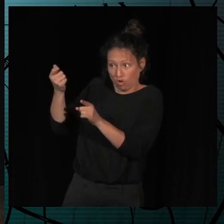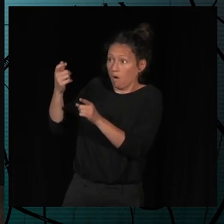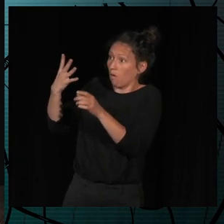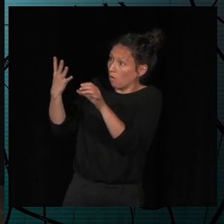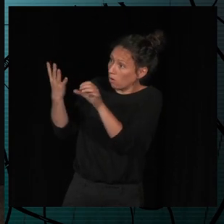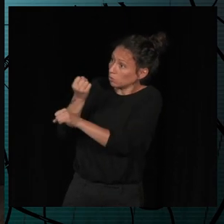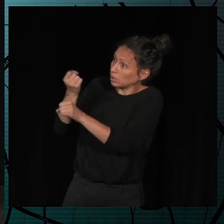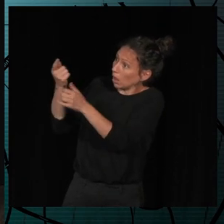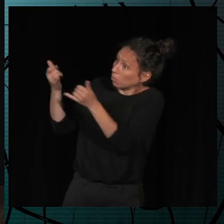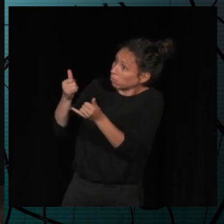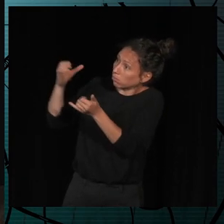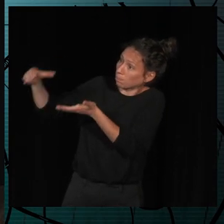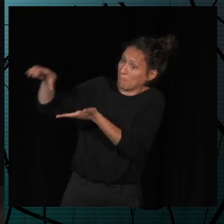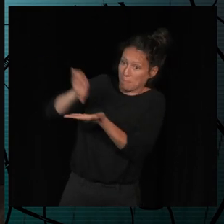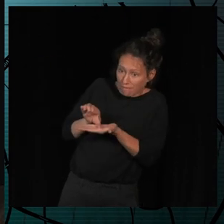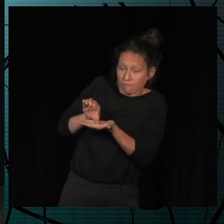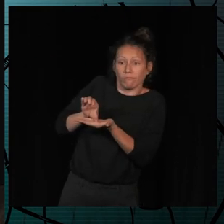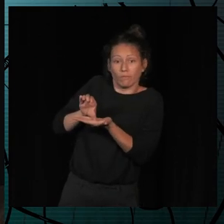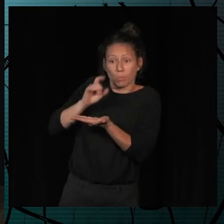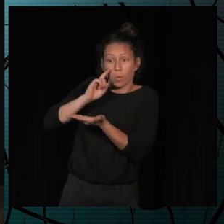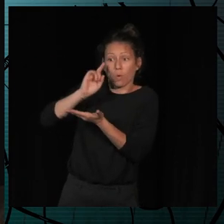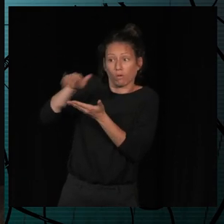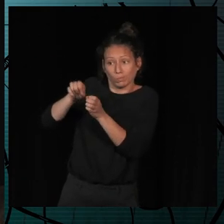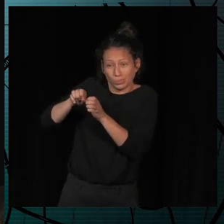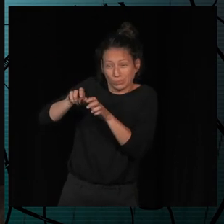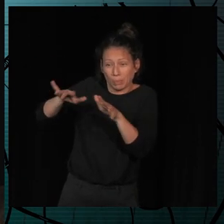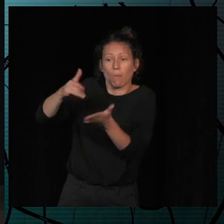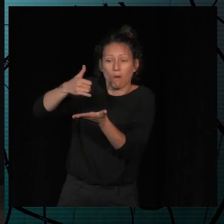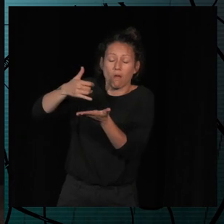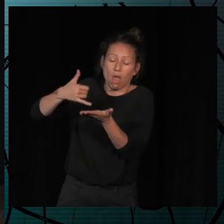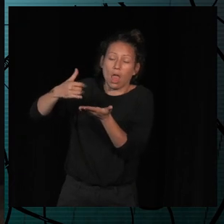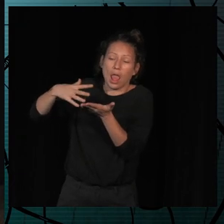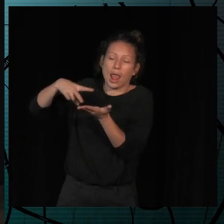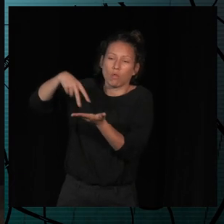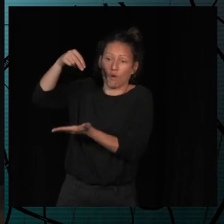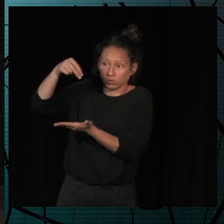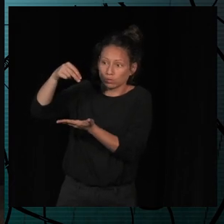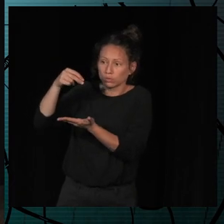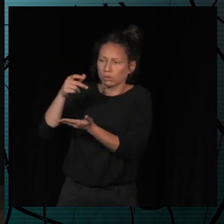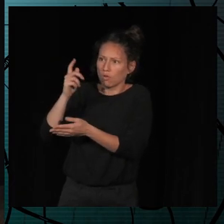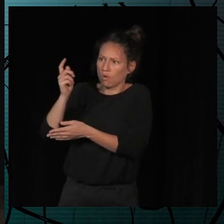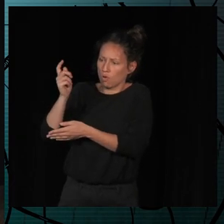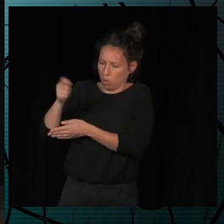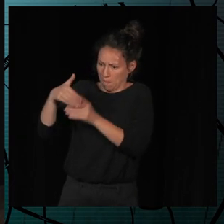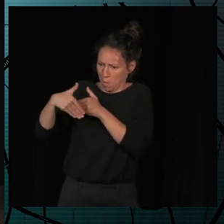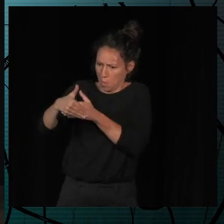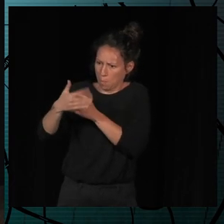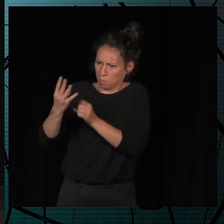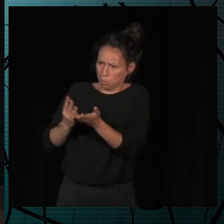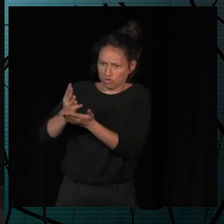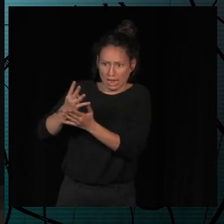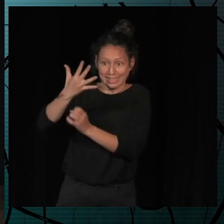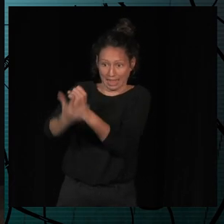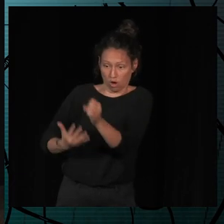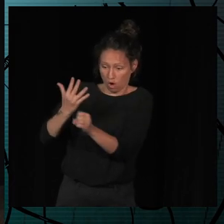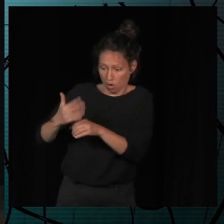de de de pardon de projet d'innovation pédagogique qui maintenant va avoir lieu là sur 5 ans dans toute l'île-de-fance